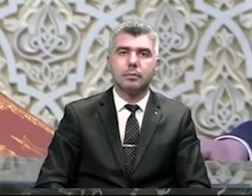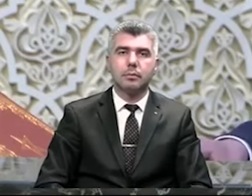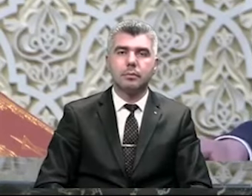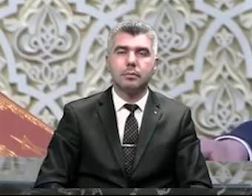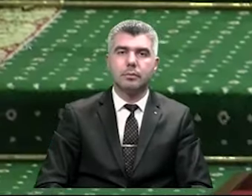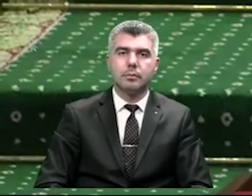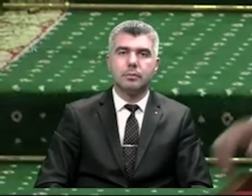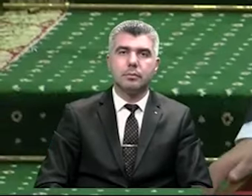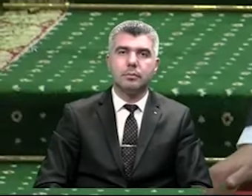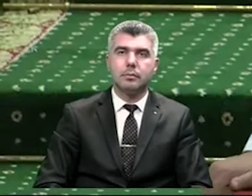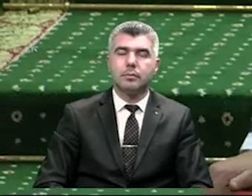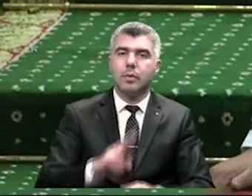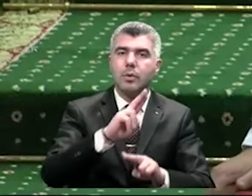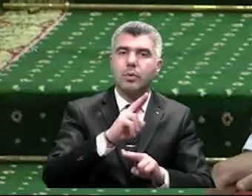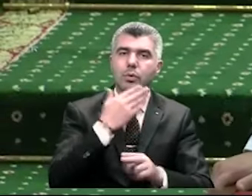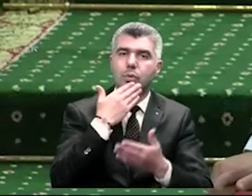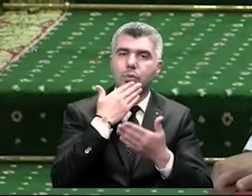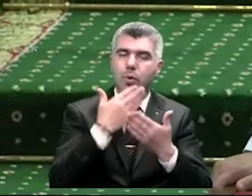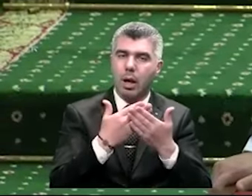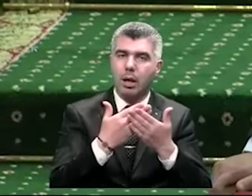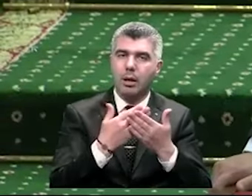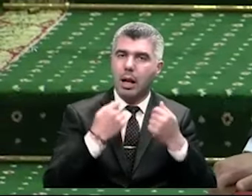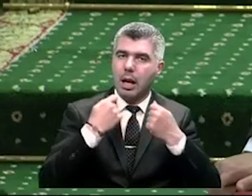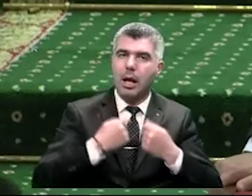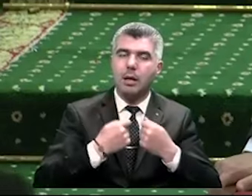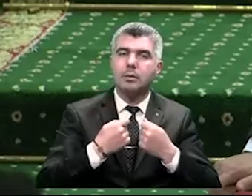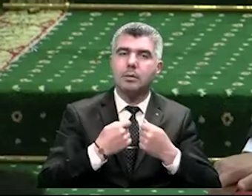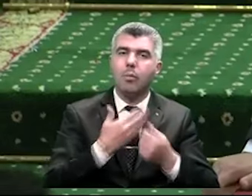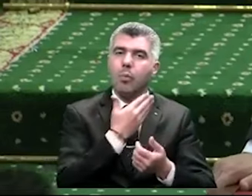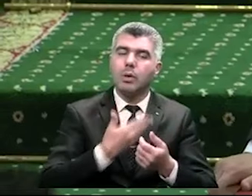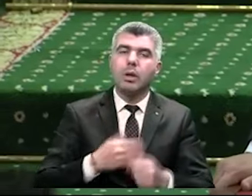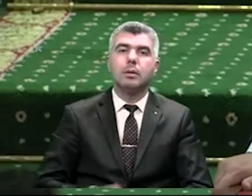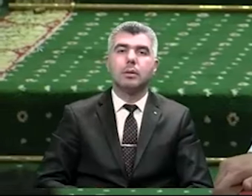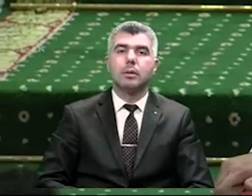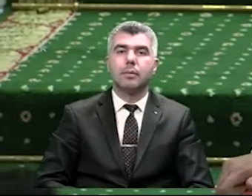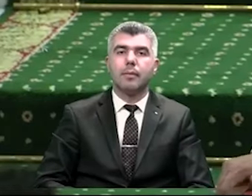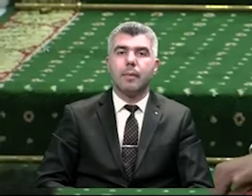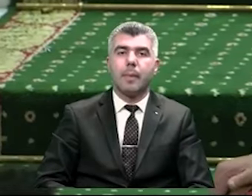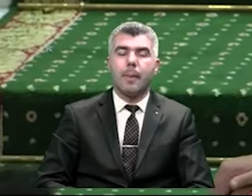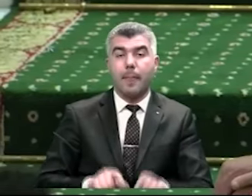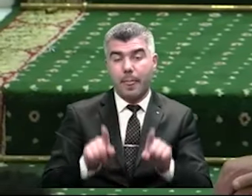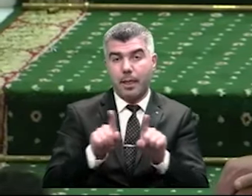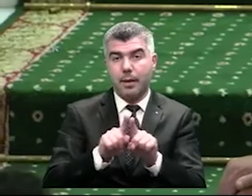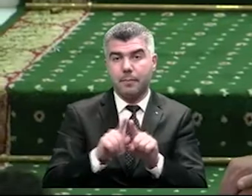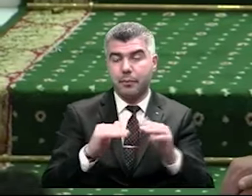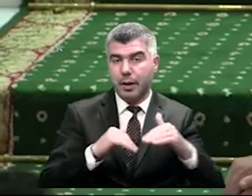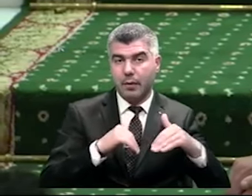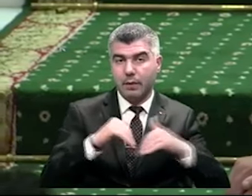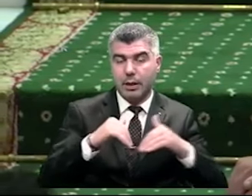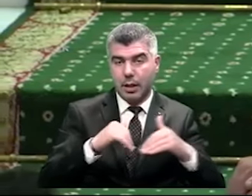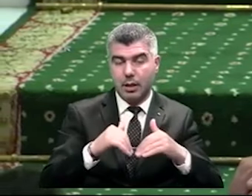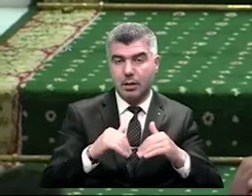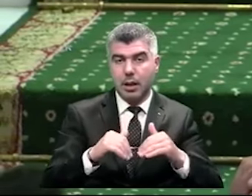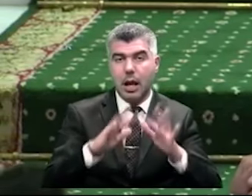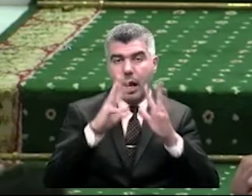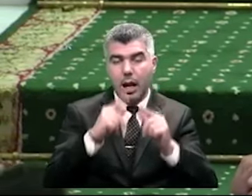الوزير شكرا سيد الرئيس شكرا السيد المستشار فكما تفضلتم هذا الطريق الوطني رقم